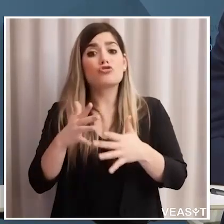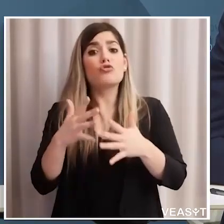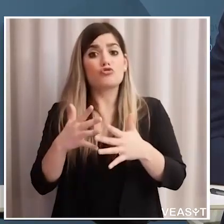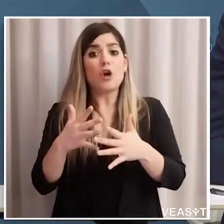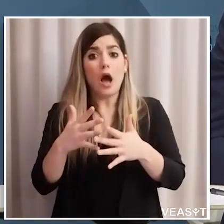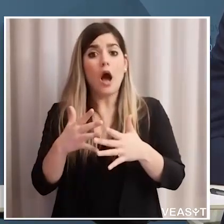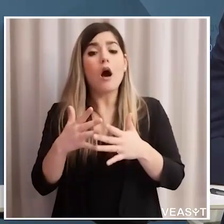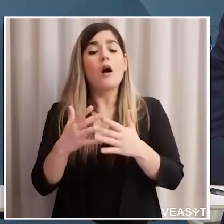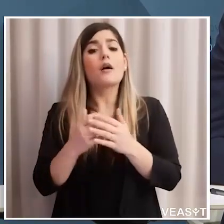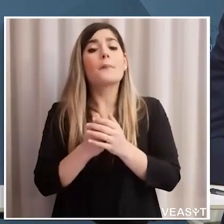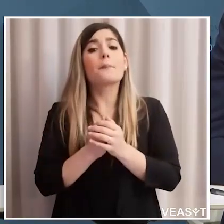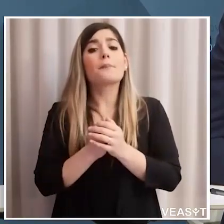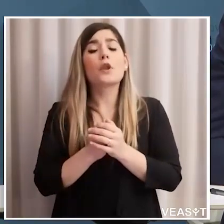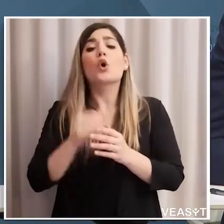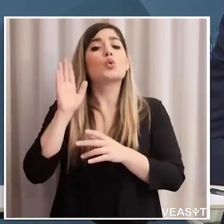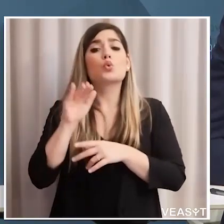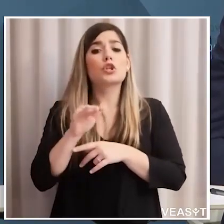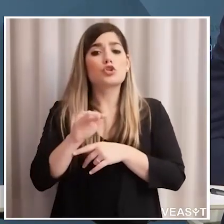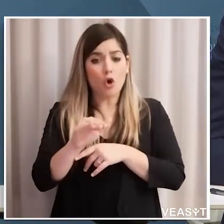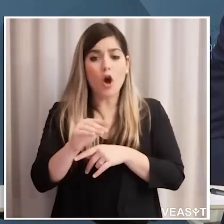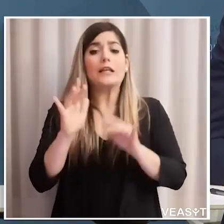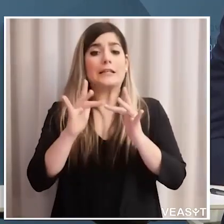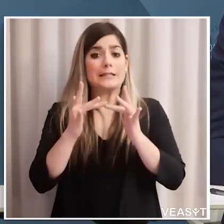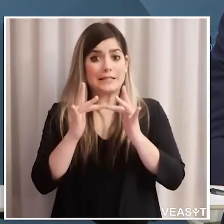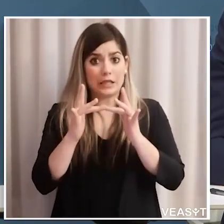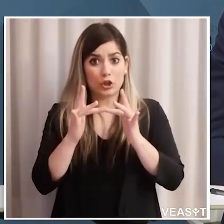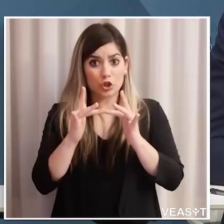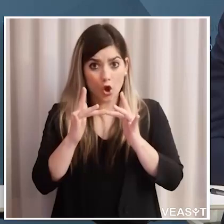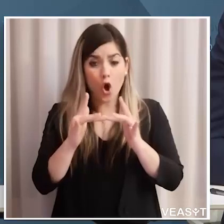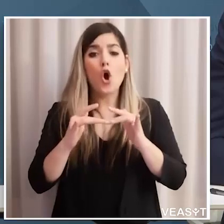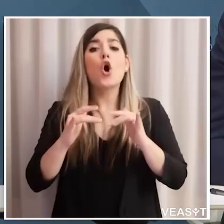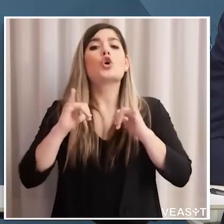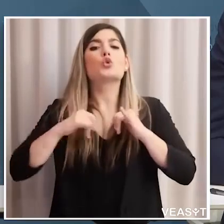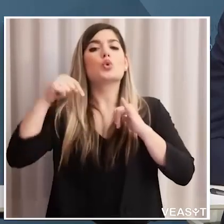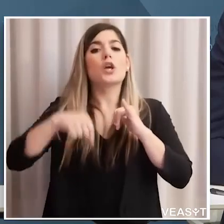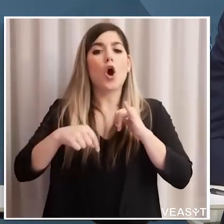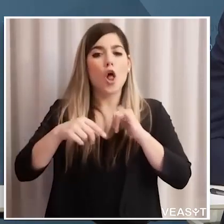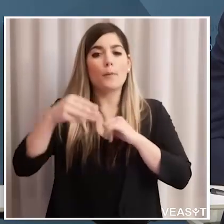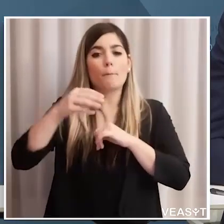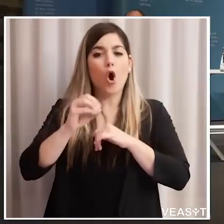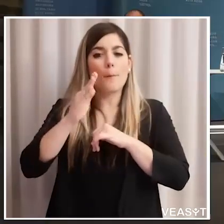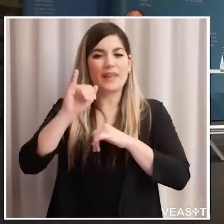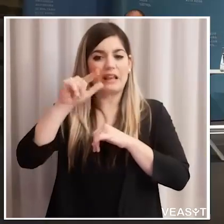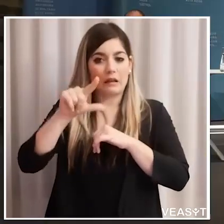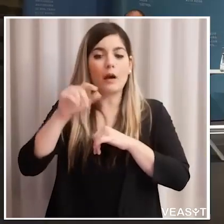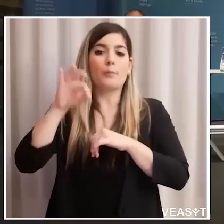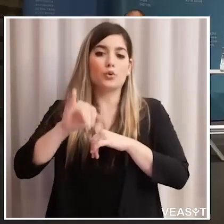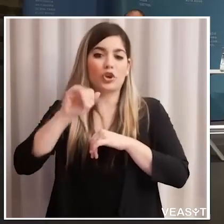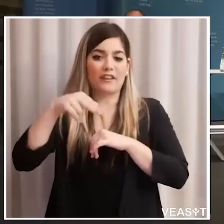sono attualizzati ogni giorno sul nostro sito, su tirolmobile.info.